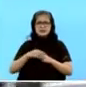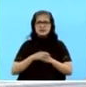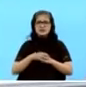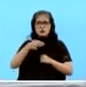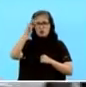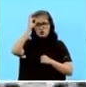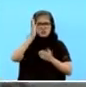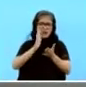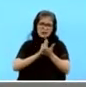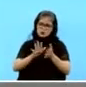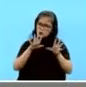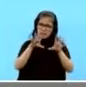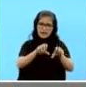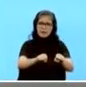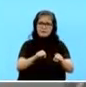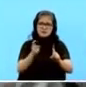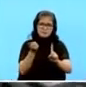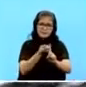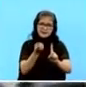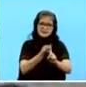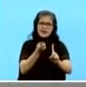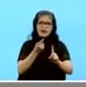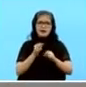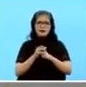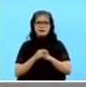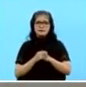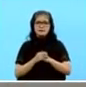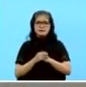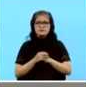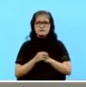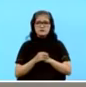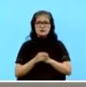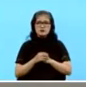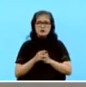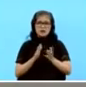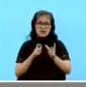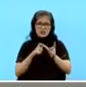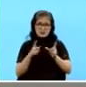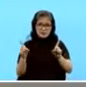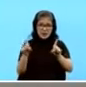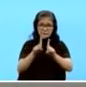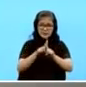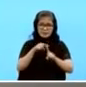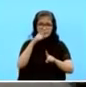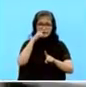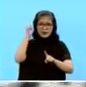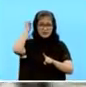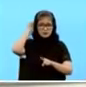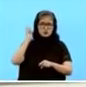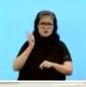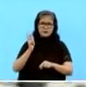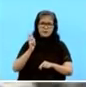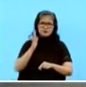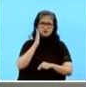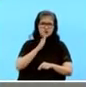dari muda dengan inisial S ini yang didampingi oleh orangtuanya karena masih dibawah umur dan kita akan